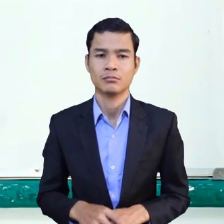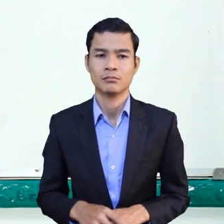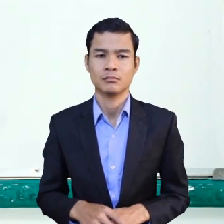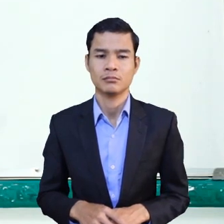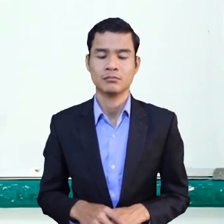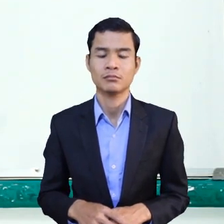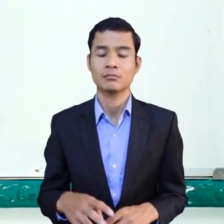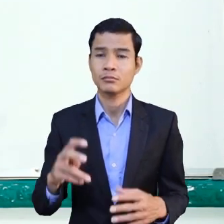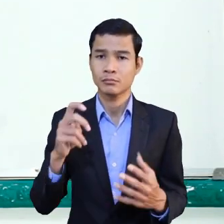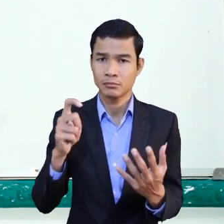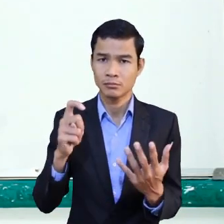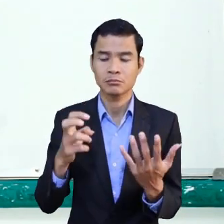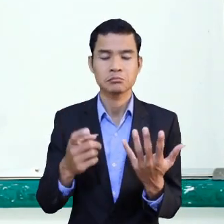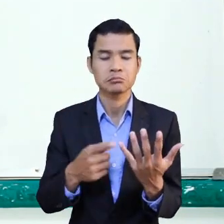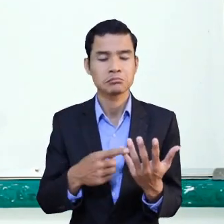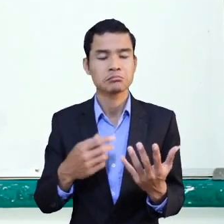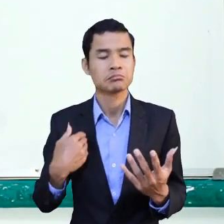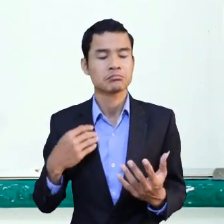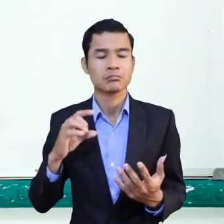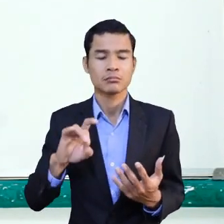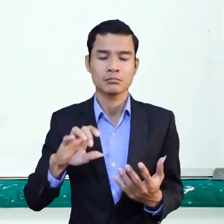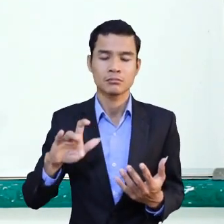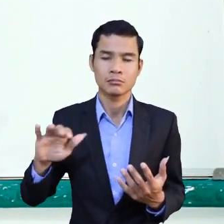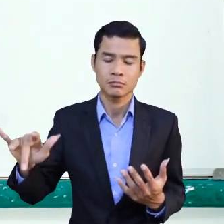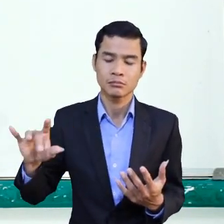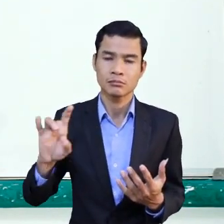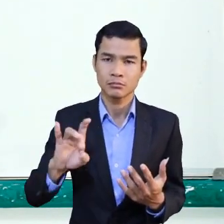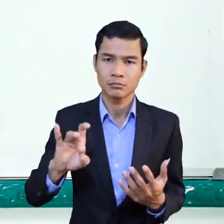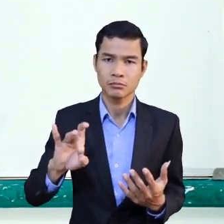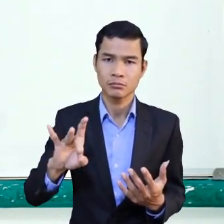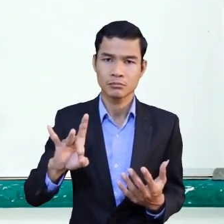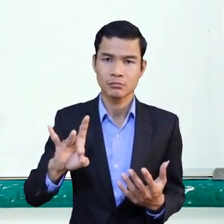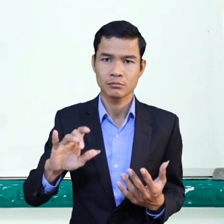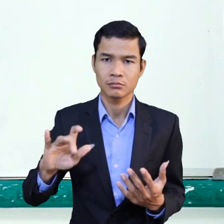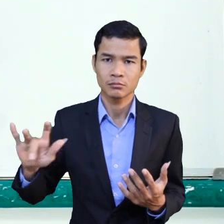ចាខេមានអក្សរអ្វីខ្លះណោះខេ